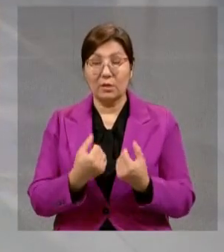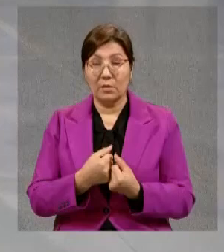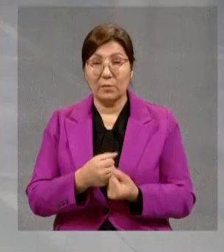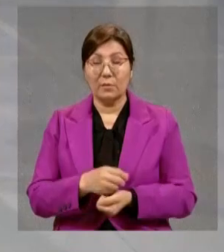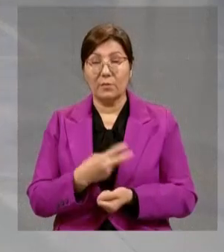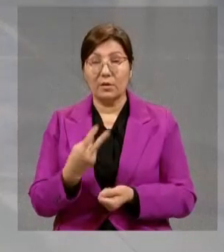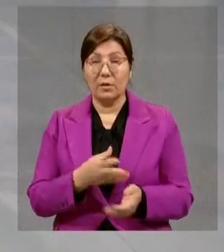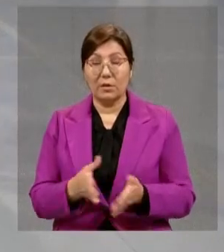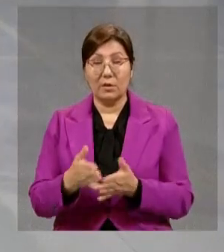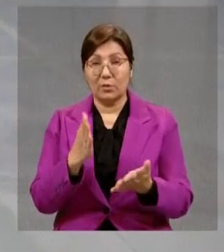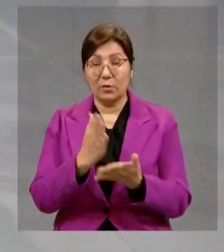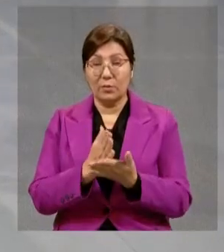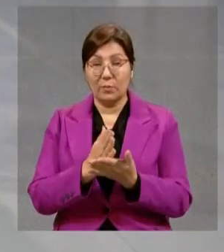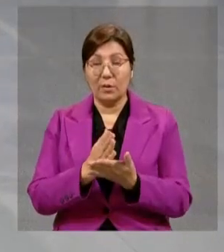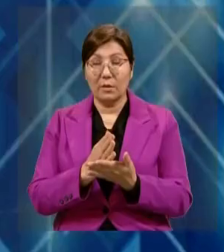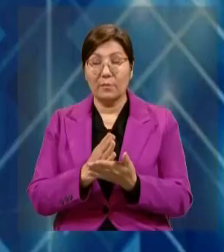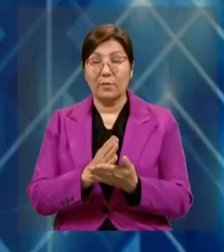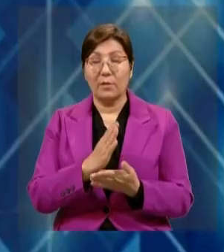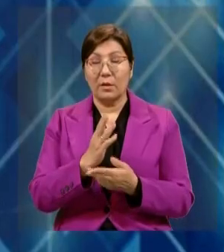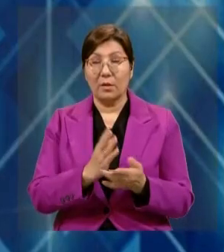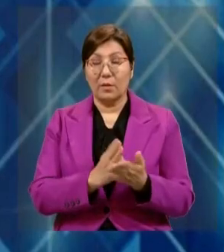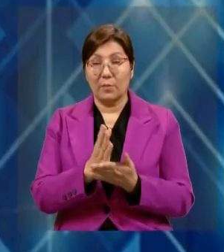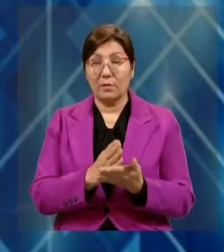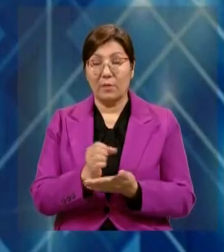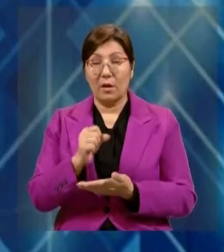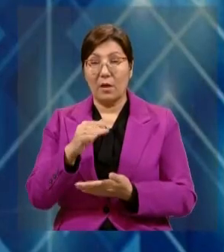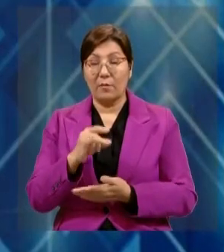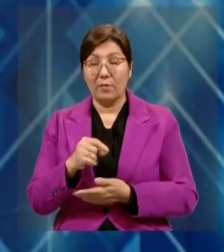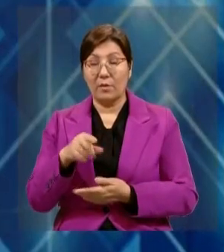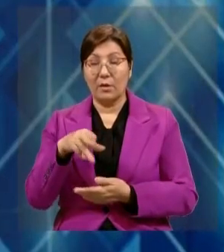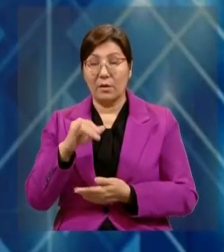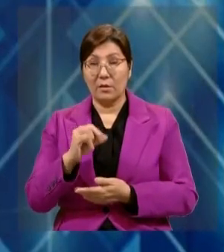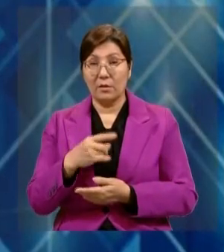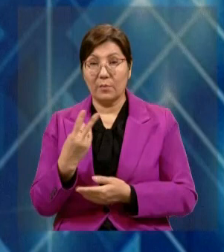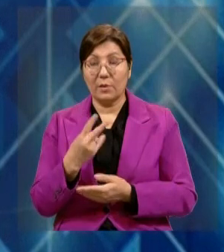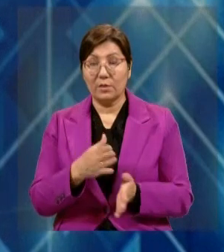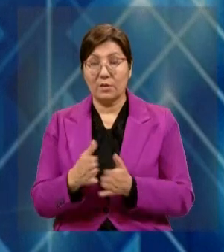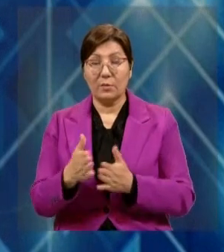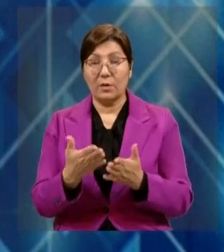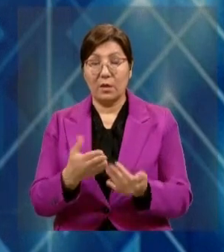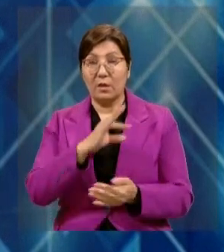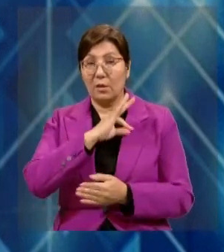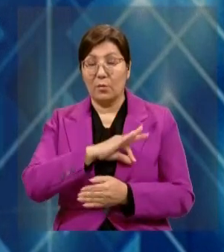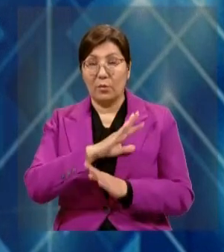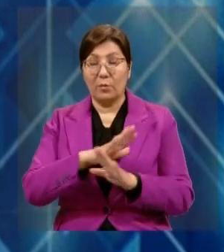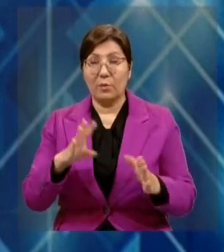екі жолы бар. Әлем бойынша хирургиялық, екіншісі аферездік. Бірінші жолы хирургиялық қазір қолданылмайды.